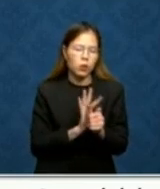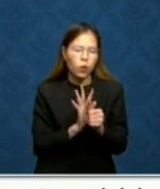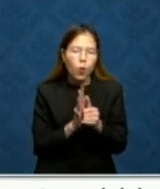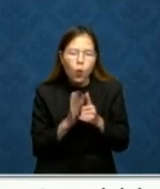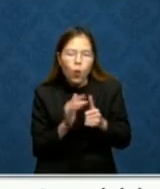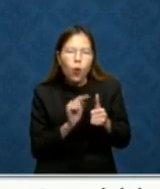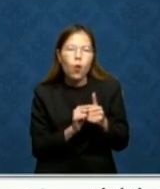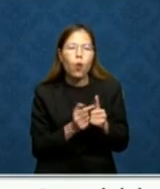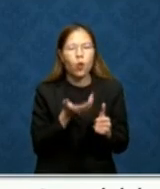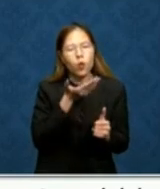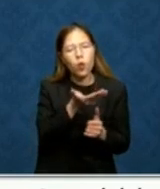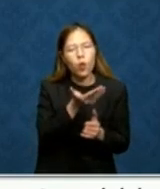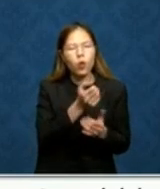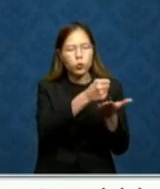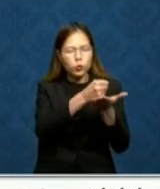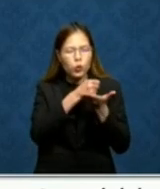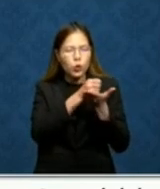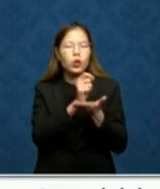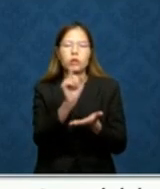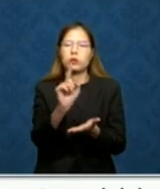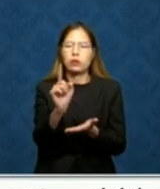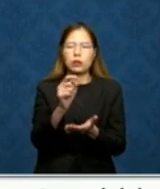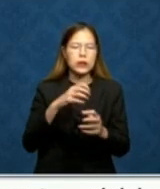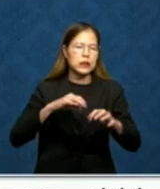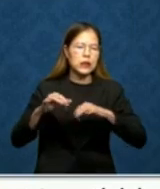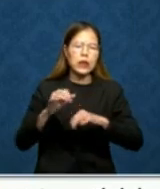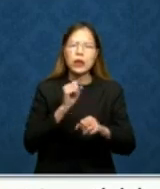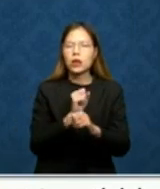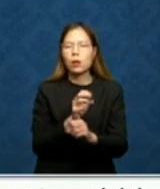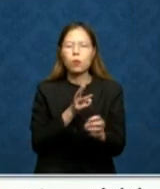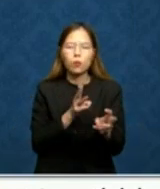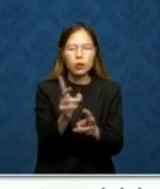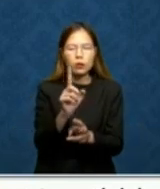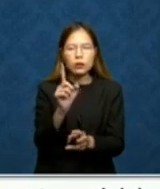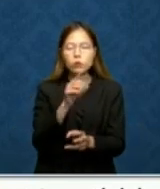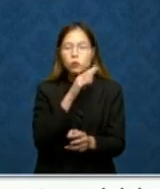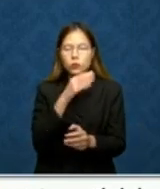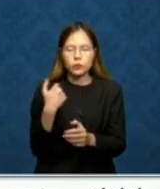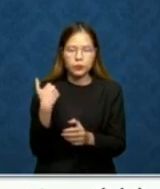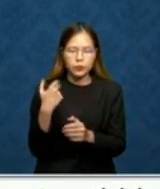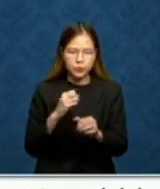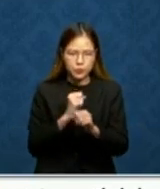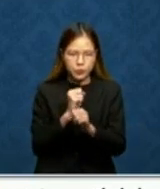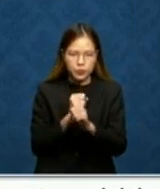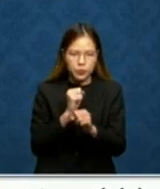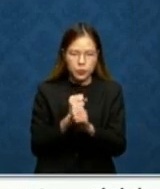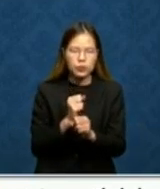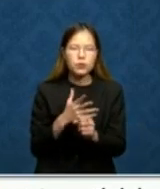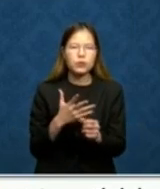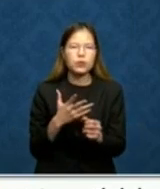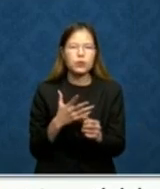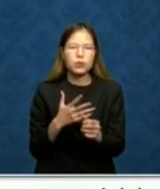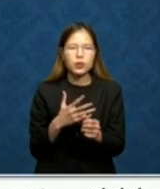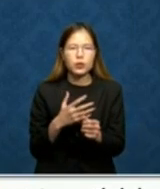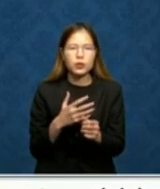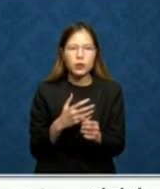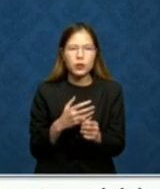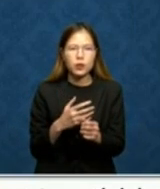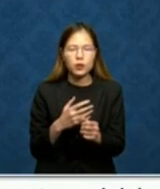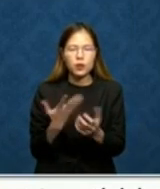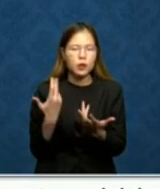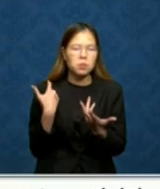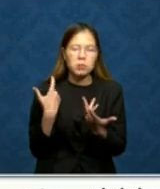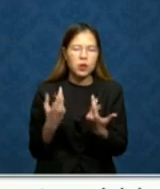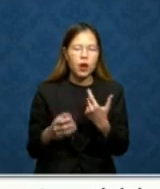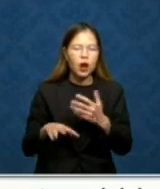ใครไม่รู้ว่าจะจัดการอย่างไรดียิ่งถ้าเป็นการคุกคามนะคะในพื้นที่สาธารณะที่มีการแชร์ต่อมี